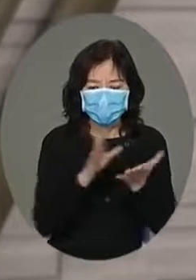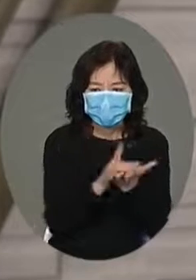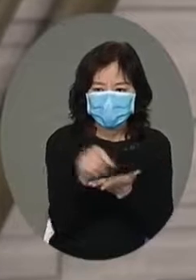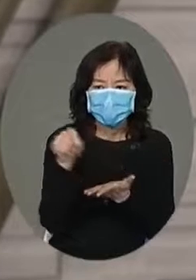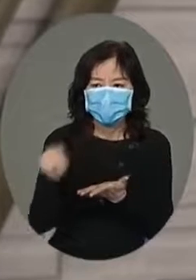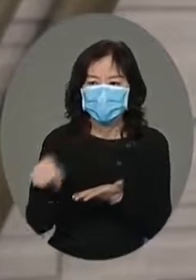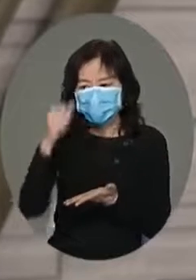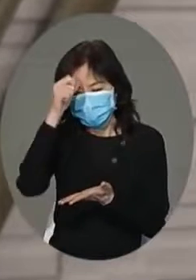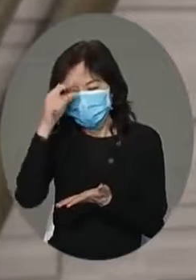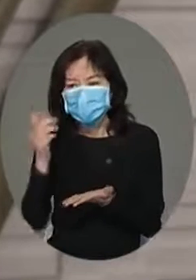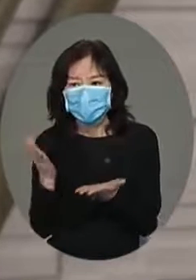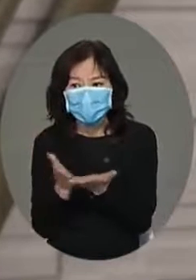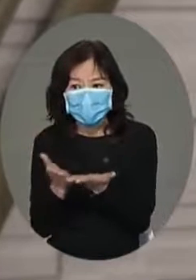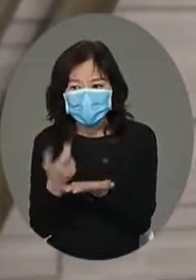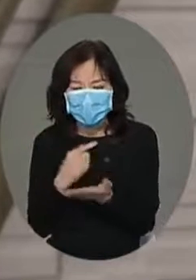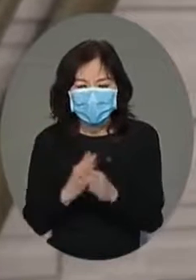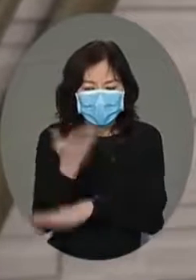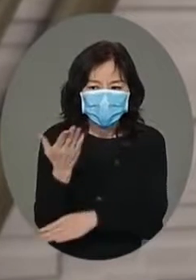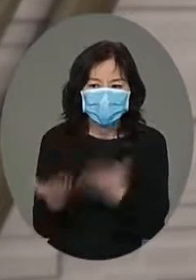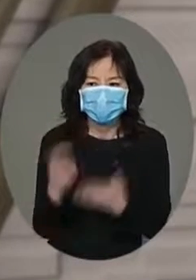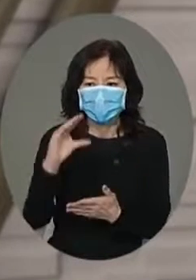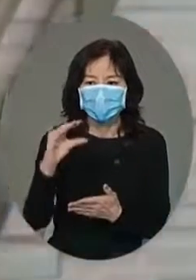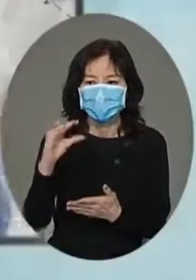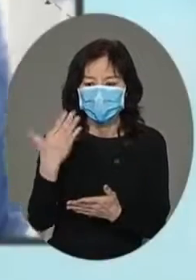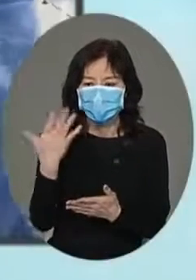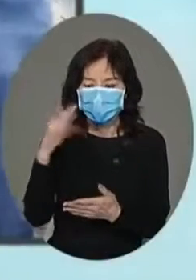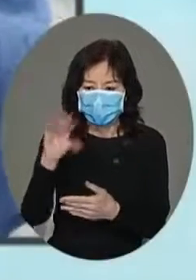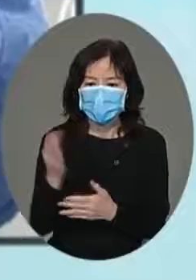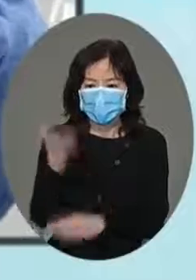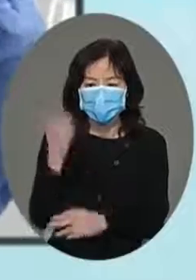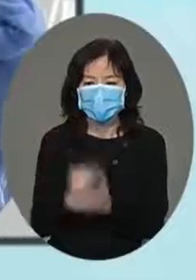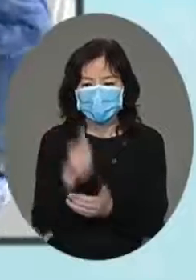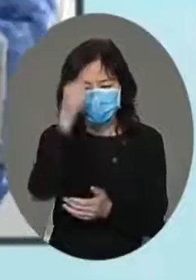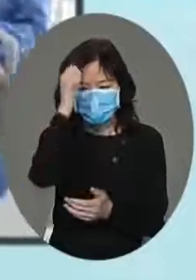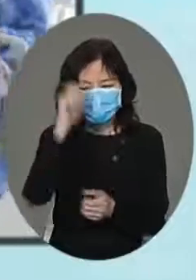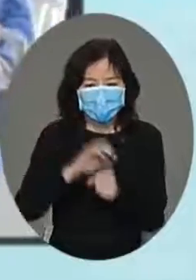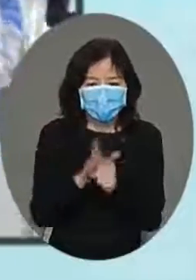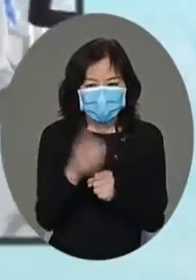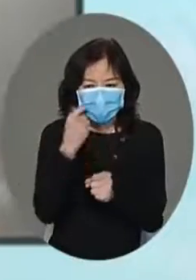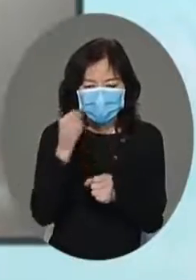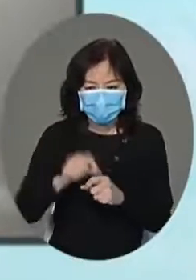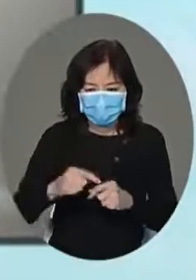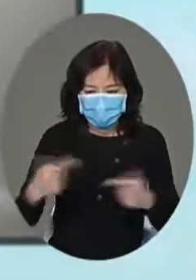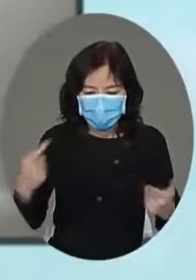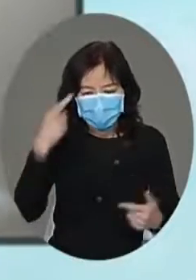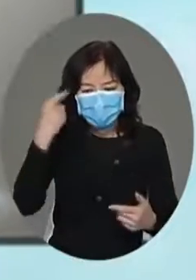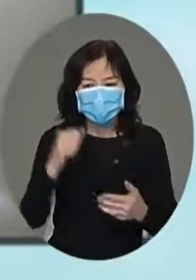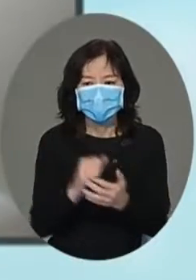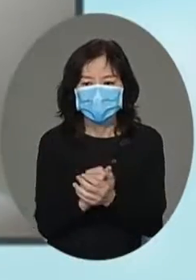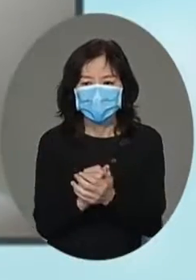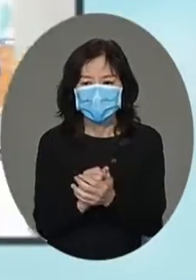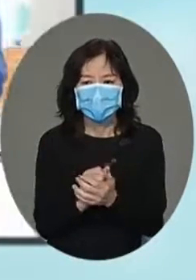當地實際確診人數可能超過5億。 印度疫情持續嚴峻，全國單日確診超